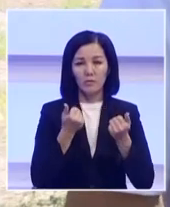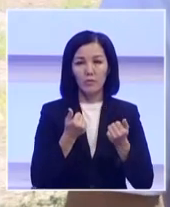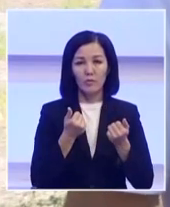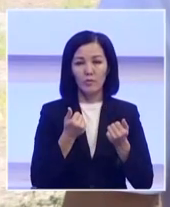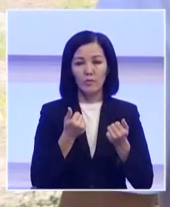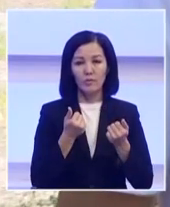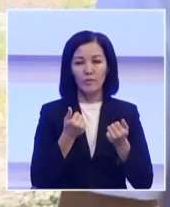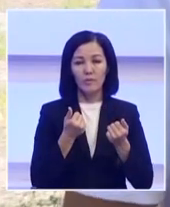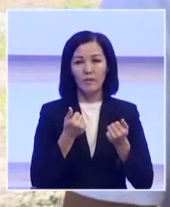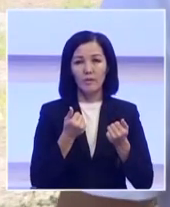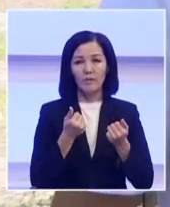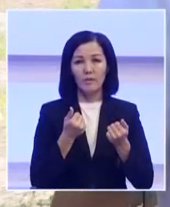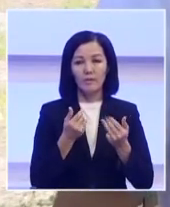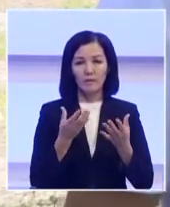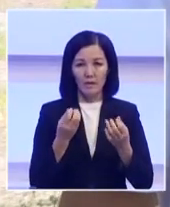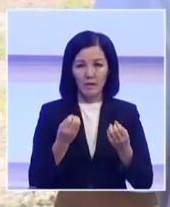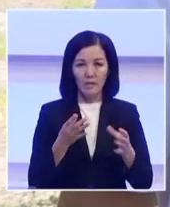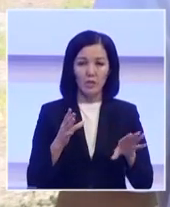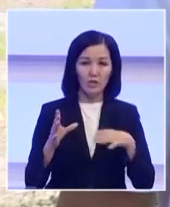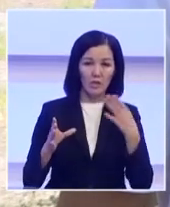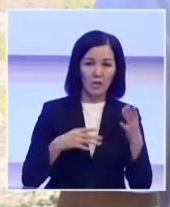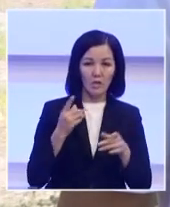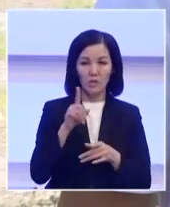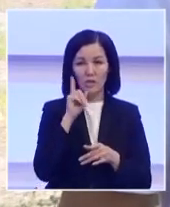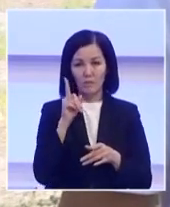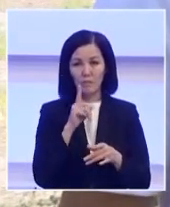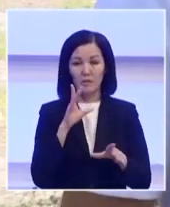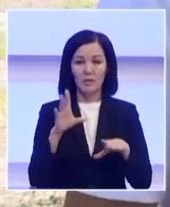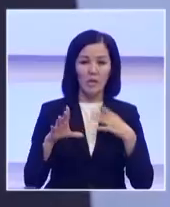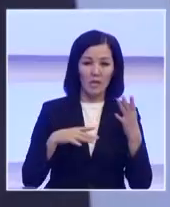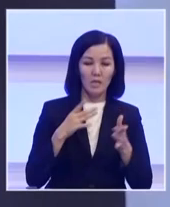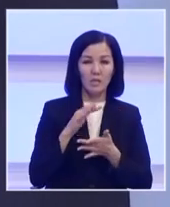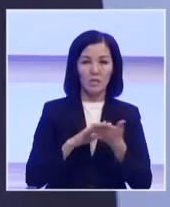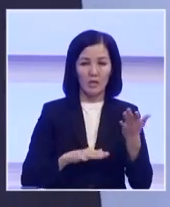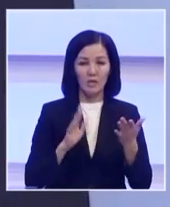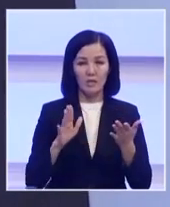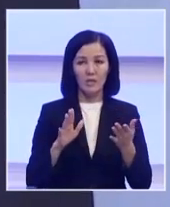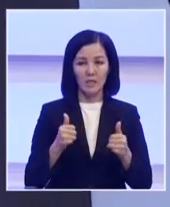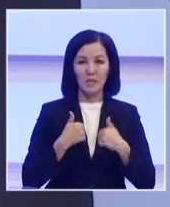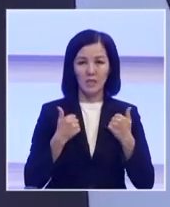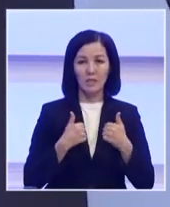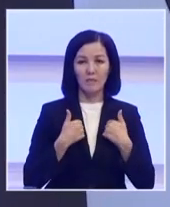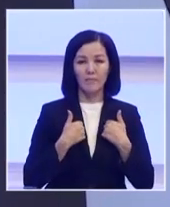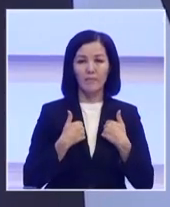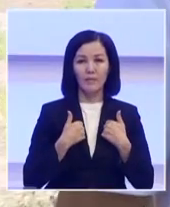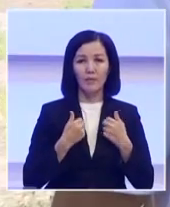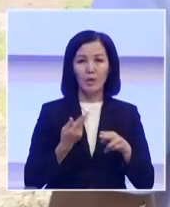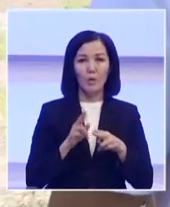үшін. Әлі өзім жаспын, әлі дайындықты жасаймын. Қазіргі таңда формамыз өте